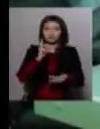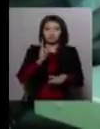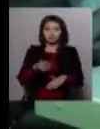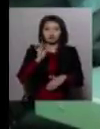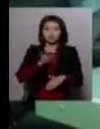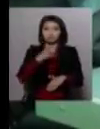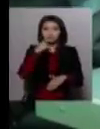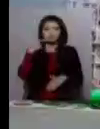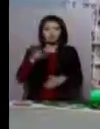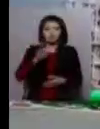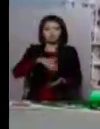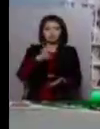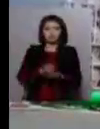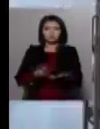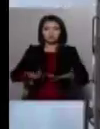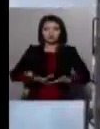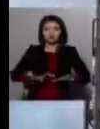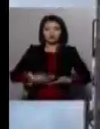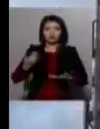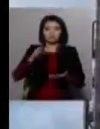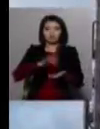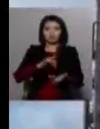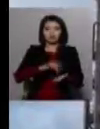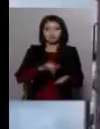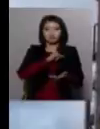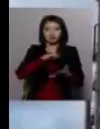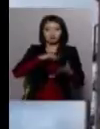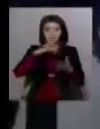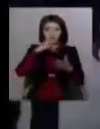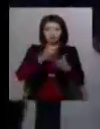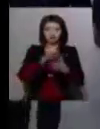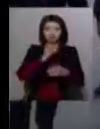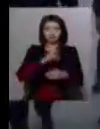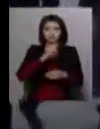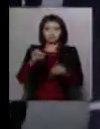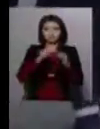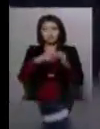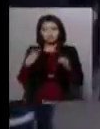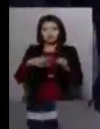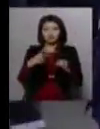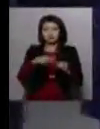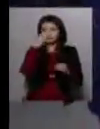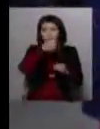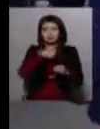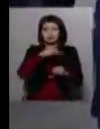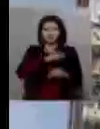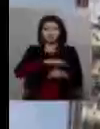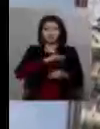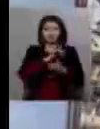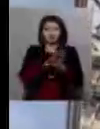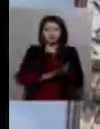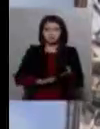басқа өңірлерінде адамдар орталық қағылса, бізде керісінше адамдар кем дегенде 15-20 жыл бойында еңбек етеді, деді кәсіпорын